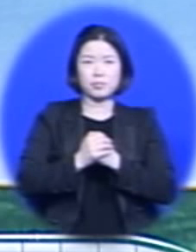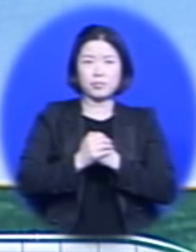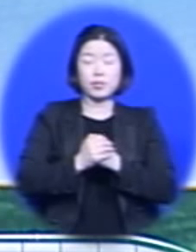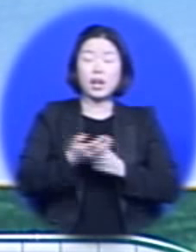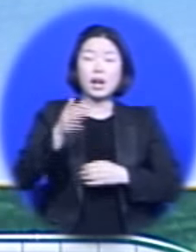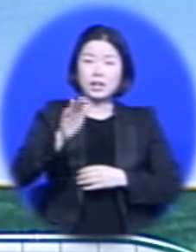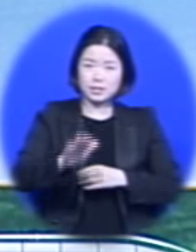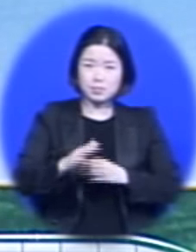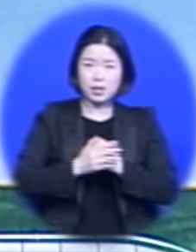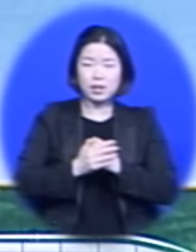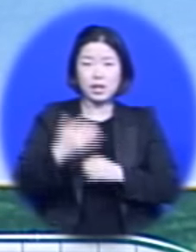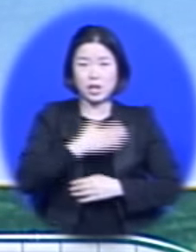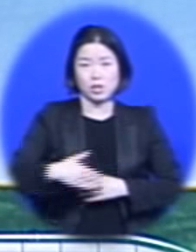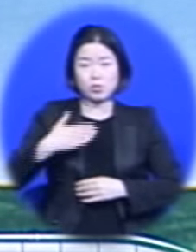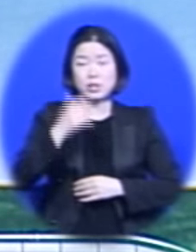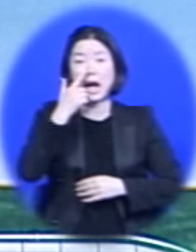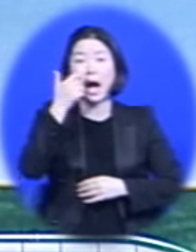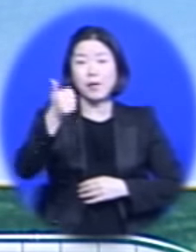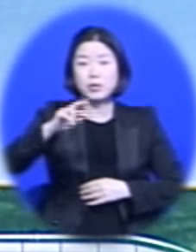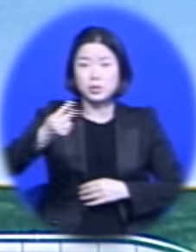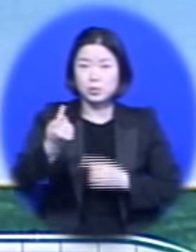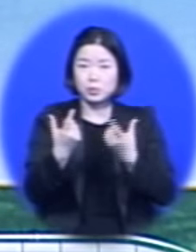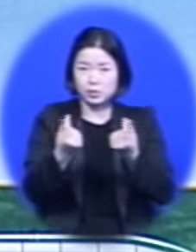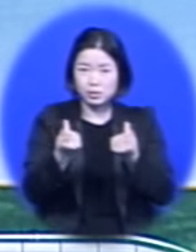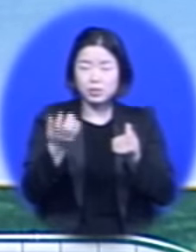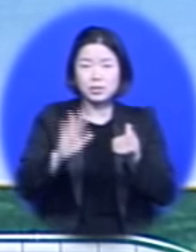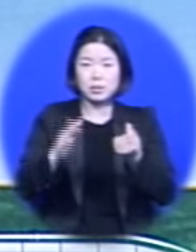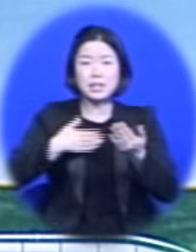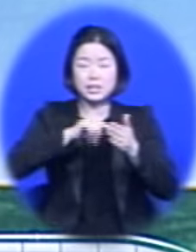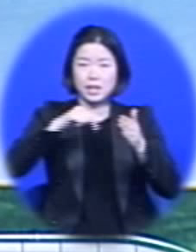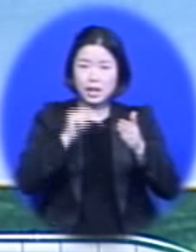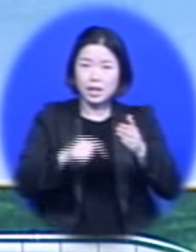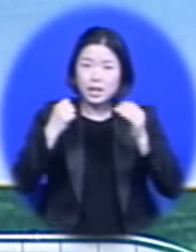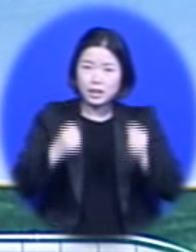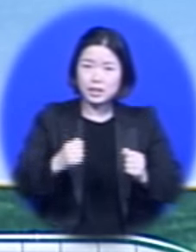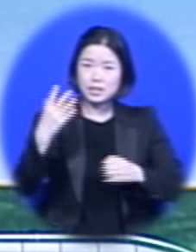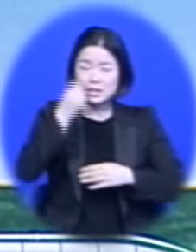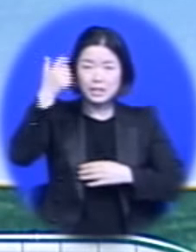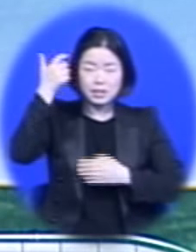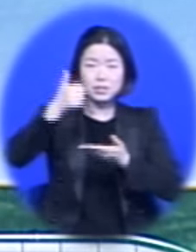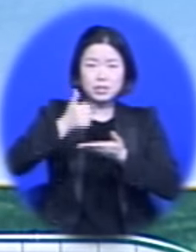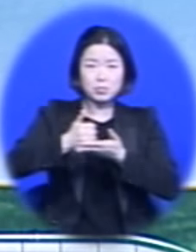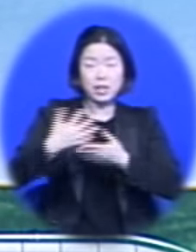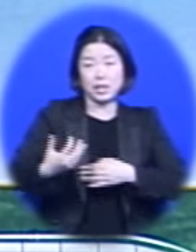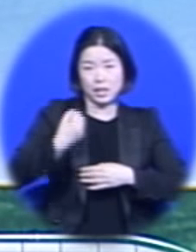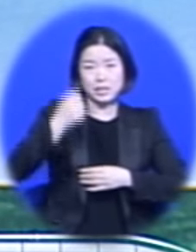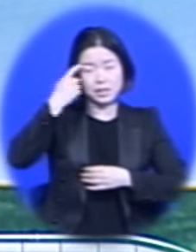그러나 육신의 아버지도 그렇지만 저는 제 안에 계시는 성령님께서 가지고 있는 생각도